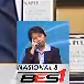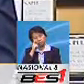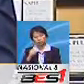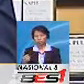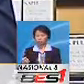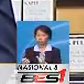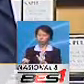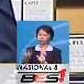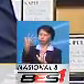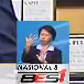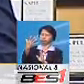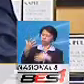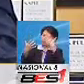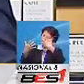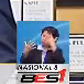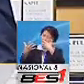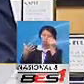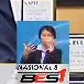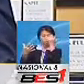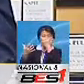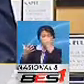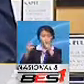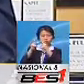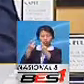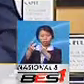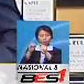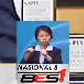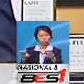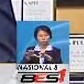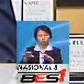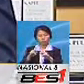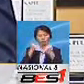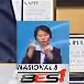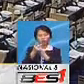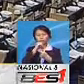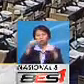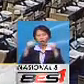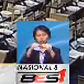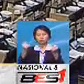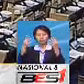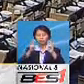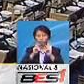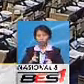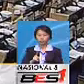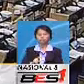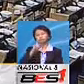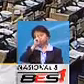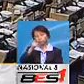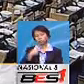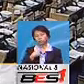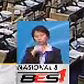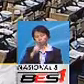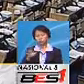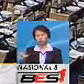tersebut boleh boleh mengelirukan keadaan boleh membuat keadaan yang tidak adil kepada banyak pihak maka sudah tentulah kita harus